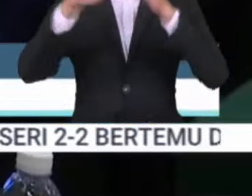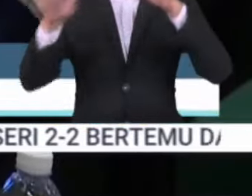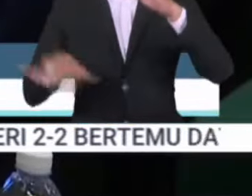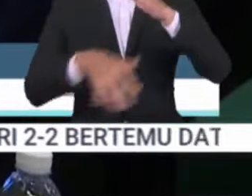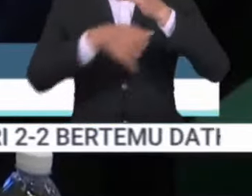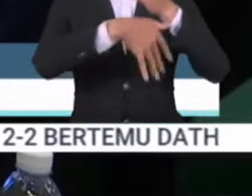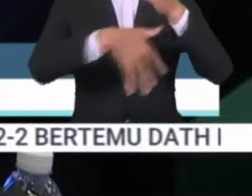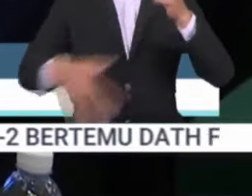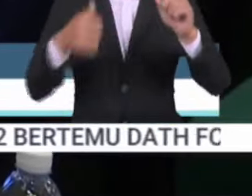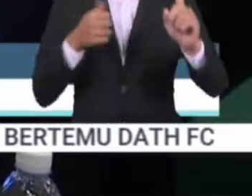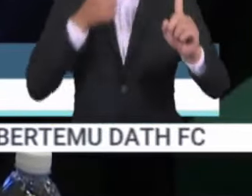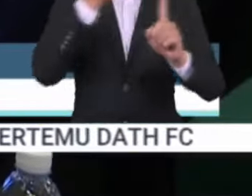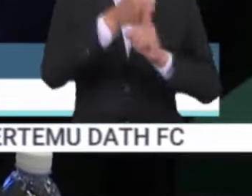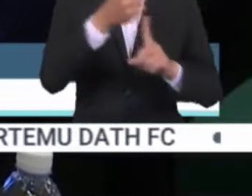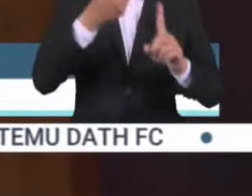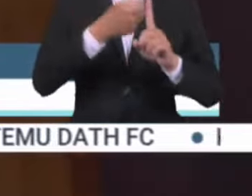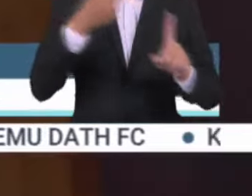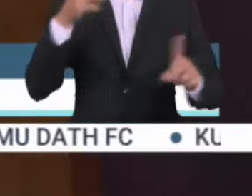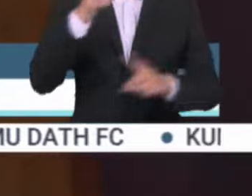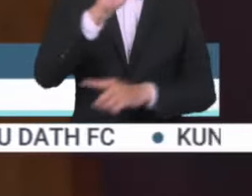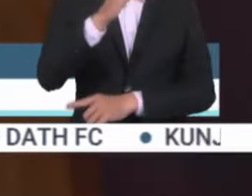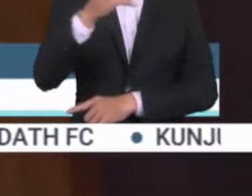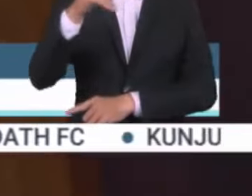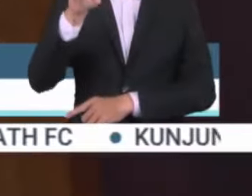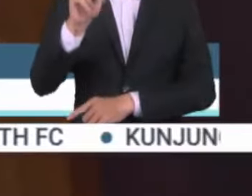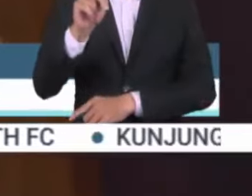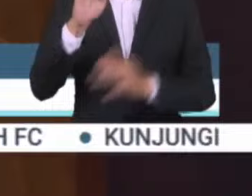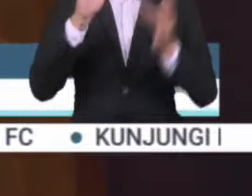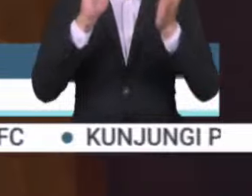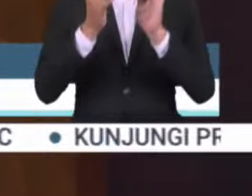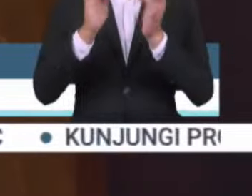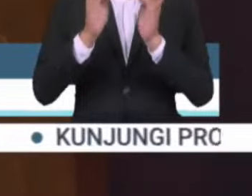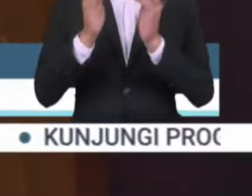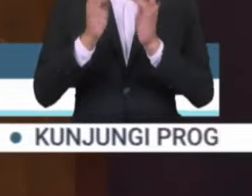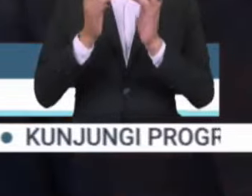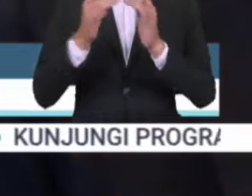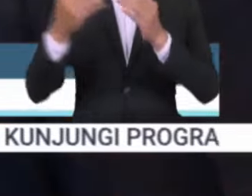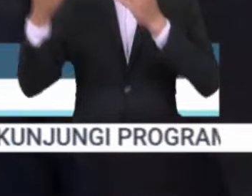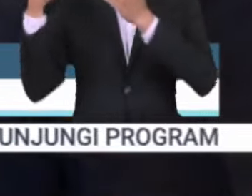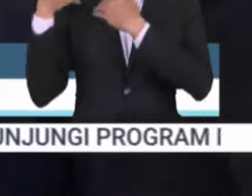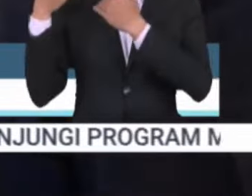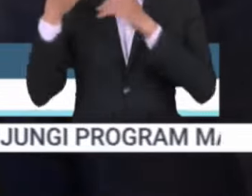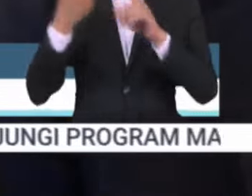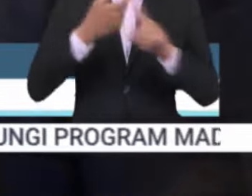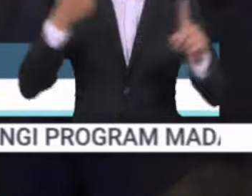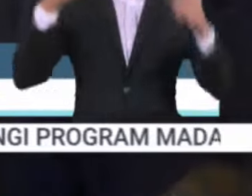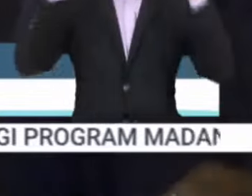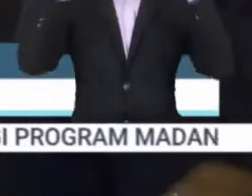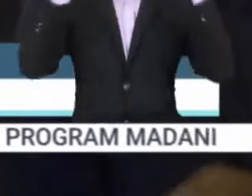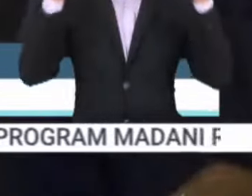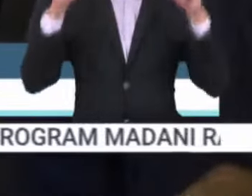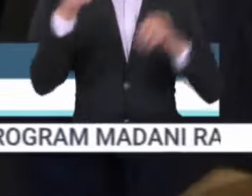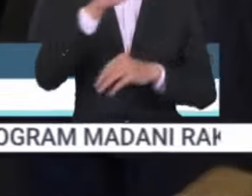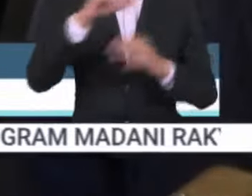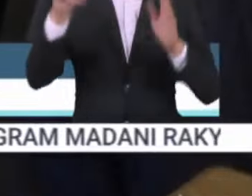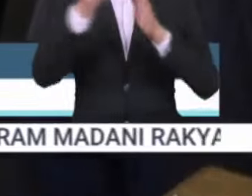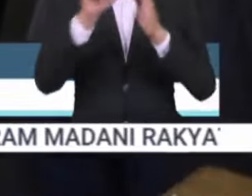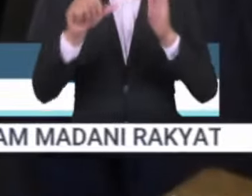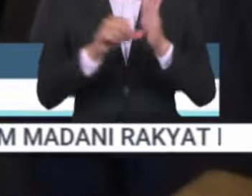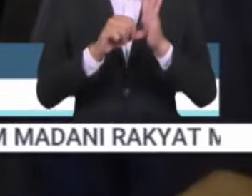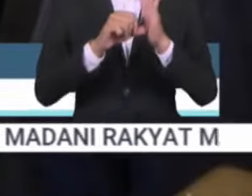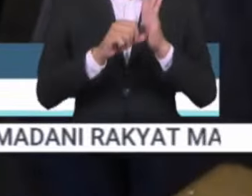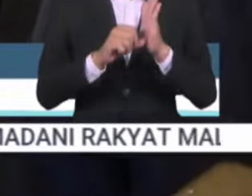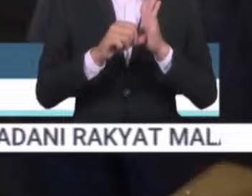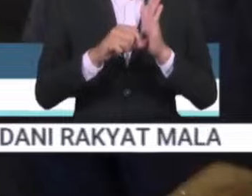bawah arahan Jawatan Kuasa Keselamatan Cyber Negara yang dipengerusikan oleh Yang Amat Berhormat Perdana Menteri. Dan akta ini